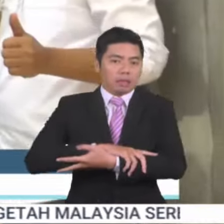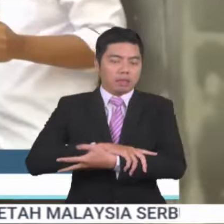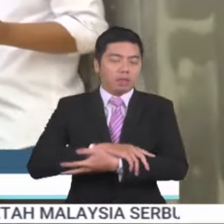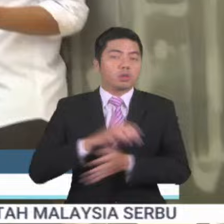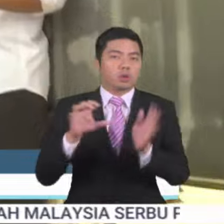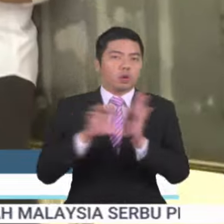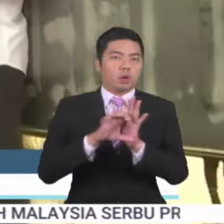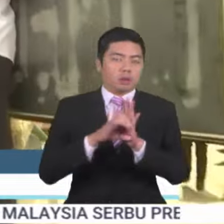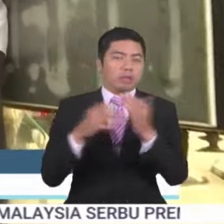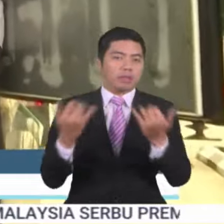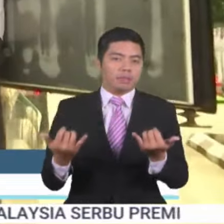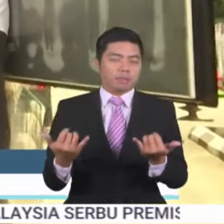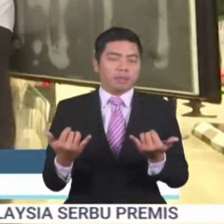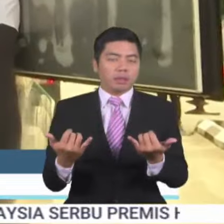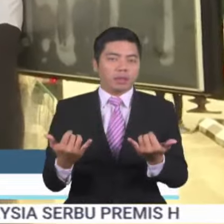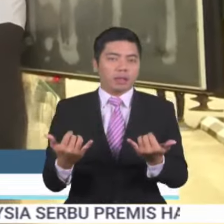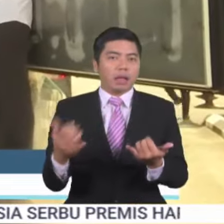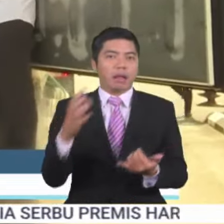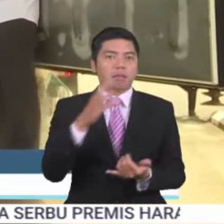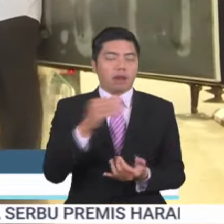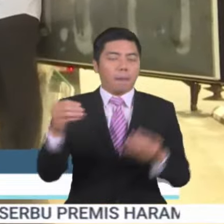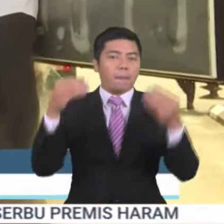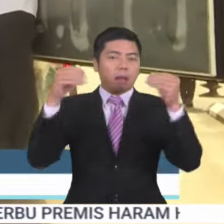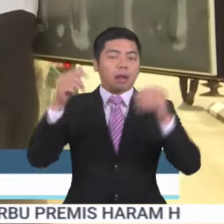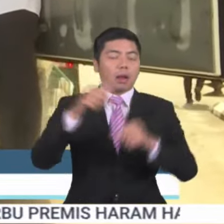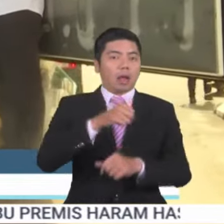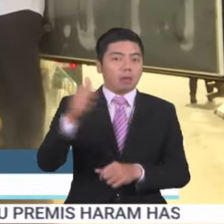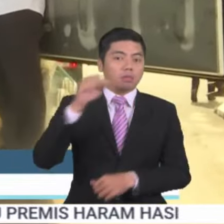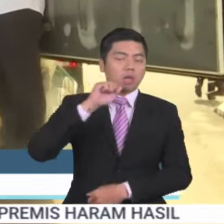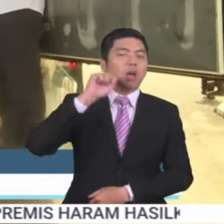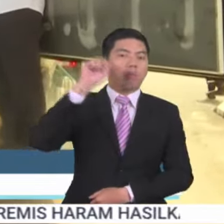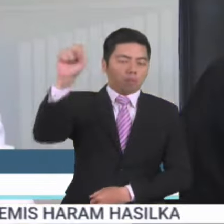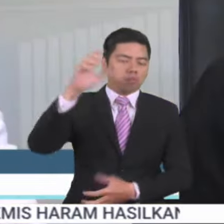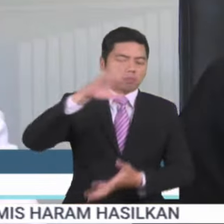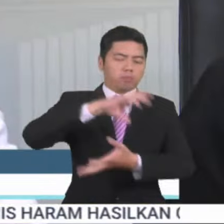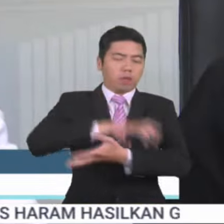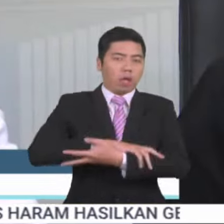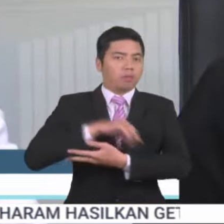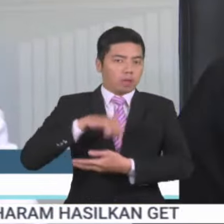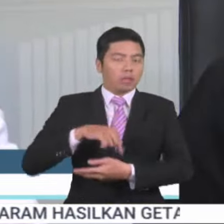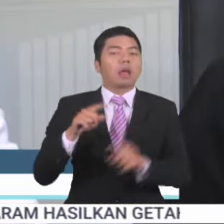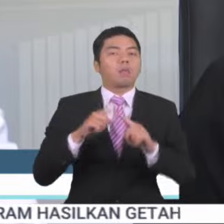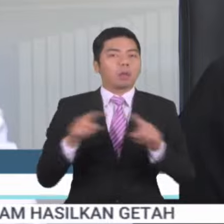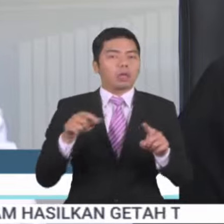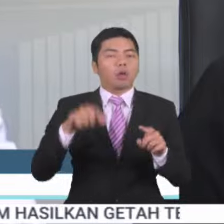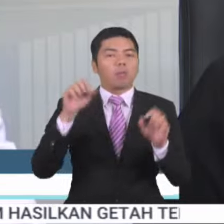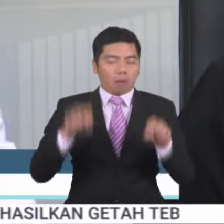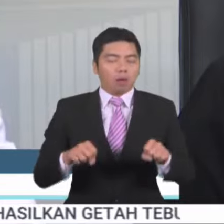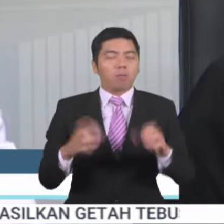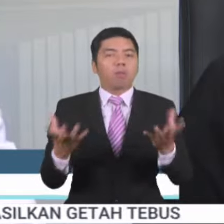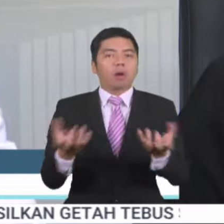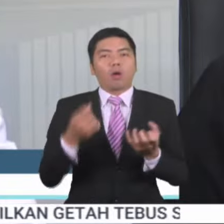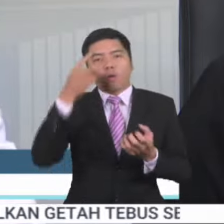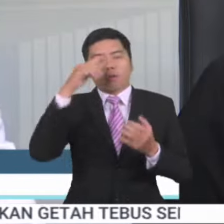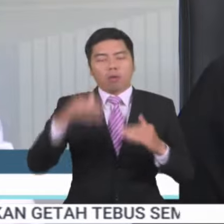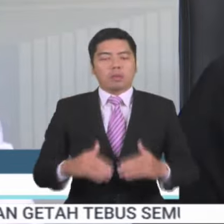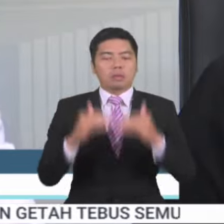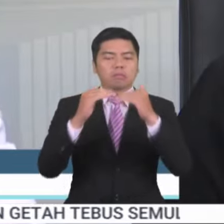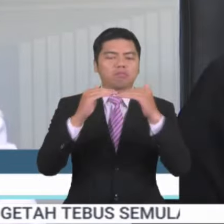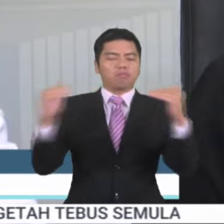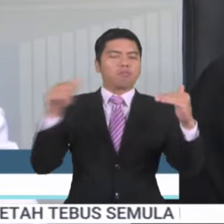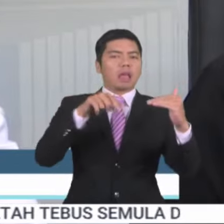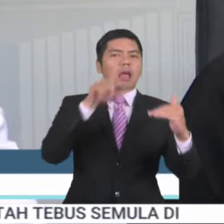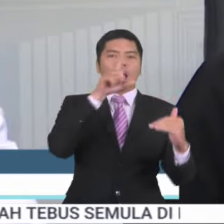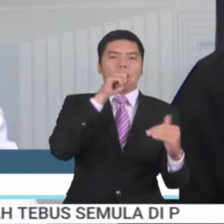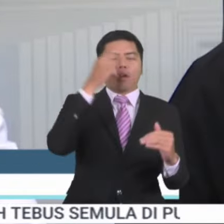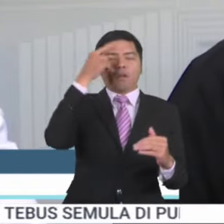yang di Melaka ini dan juga pemasar yang lain di Sabah. Kita bersama bagaimana ingin menstabilkan bekalan ayam